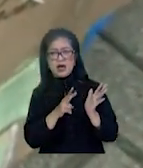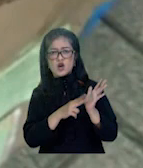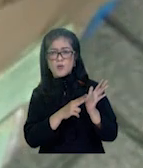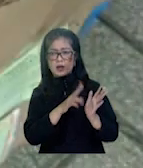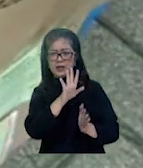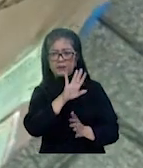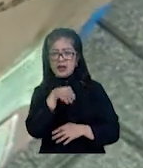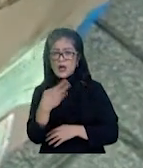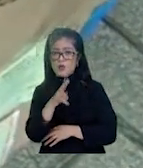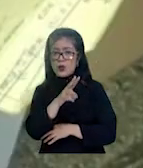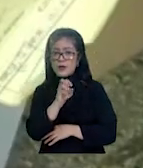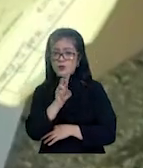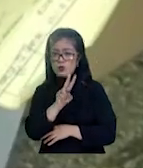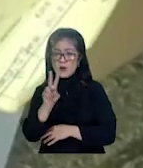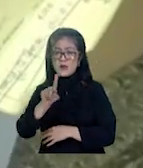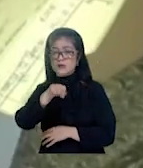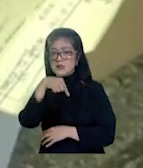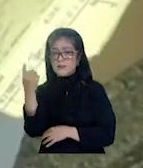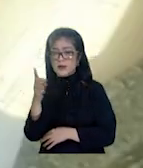2020 hingga 2025.